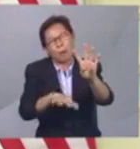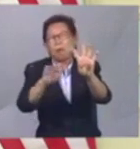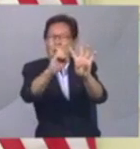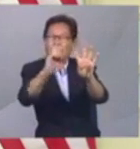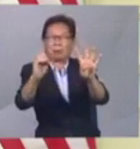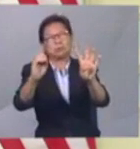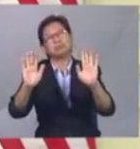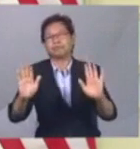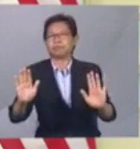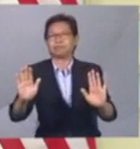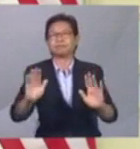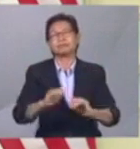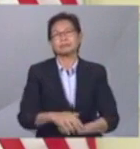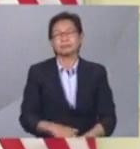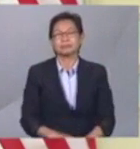sahaja.